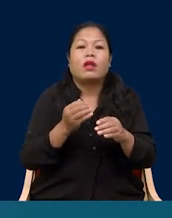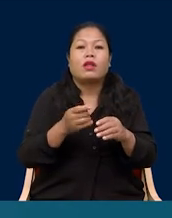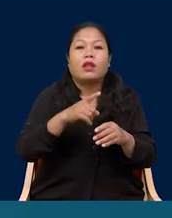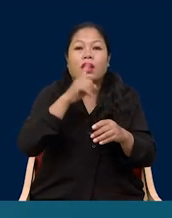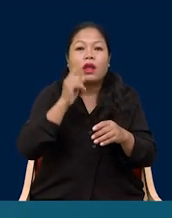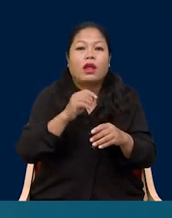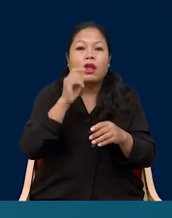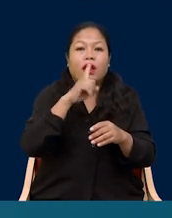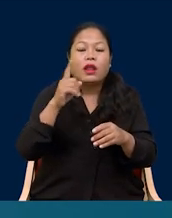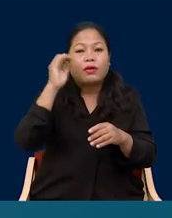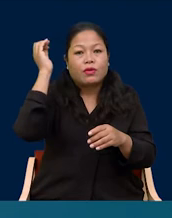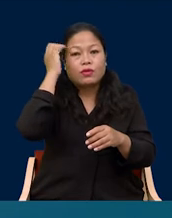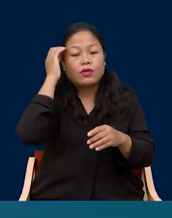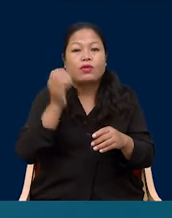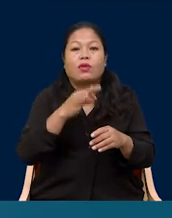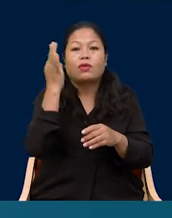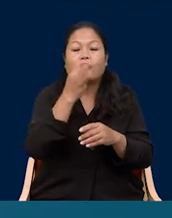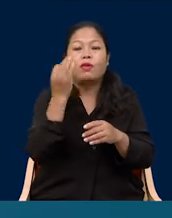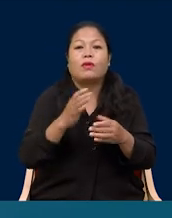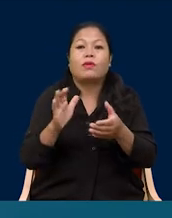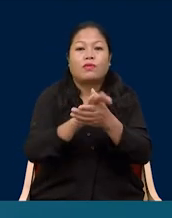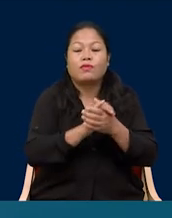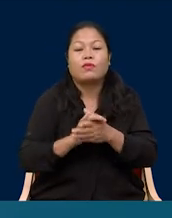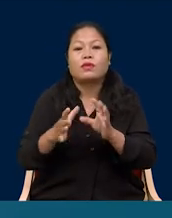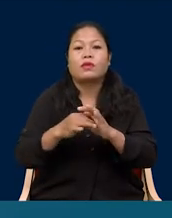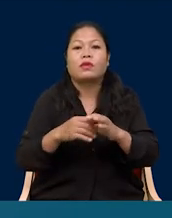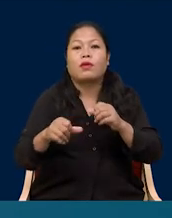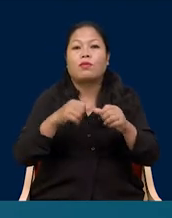सकारात्मक पर्यावरणीय प्रभाव र जलवायु मैत्री